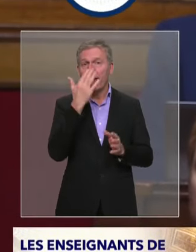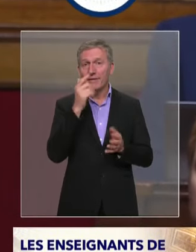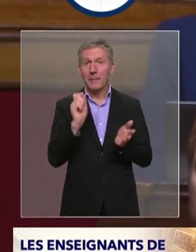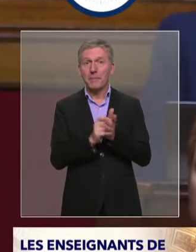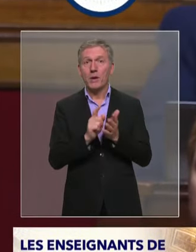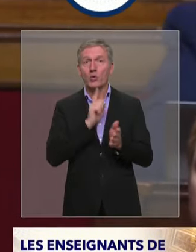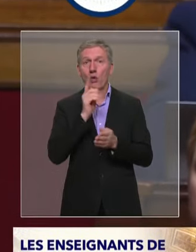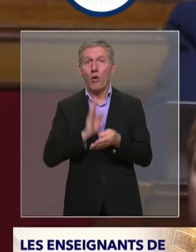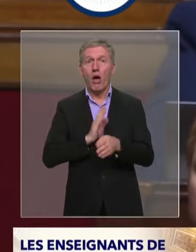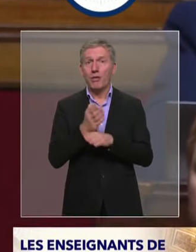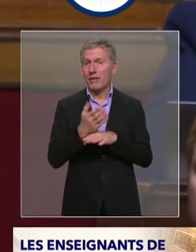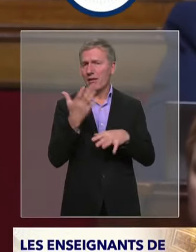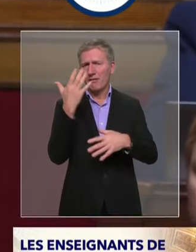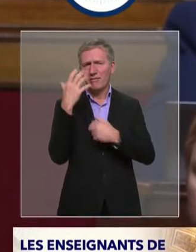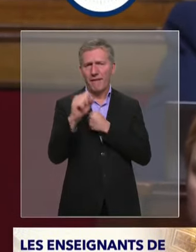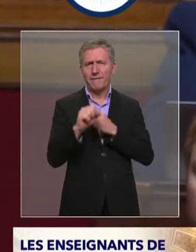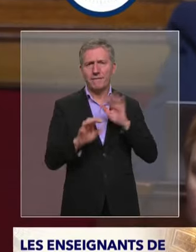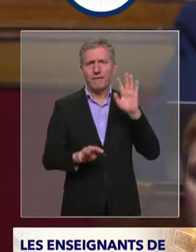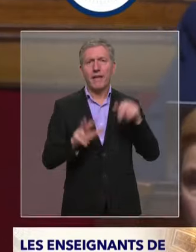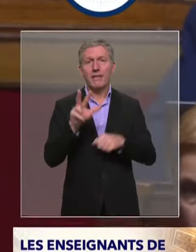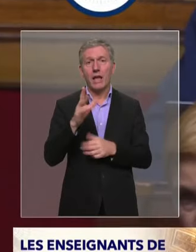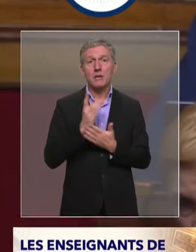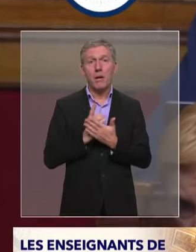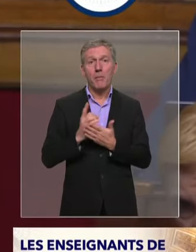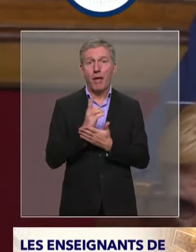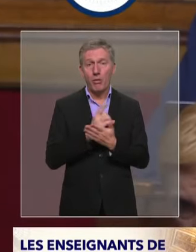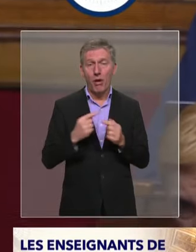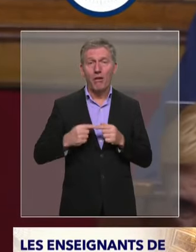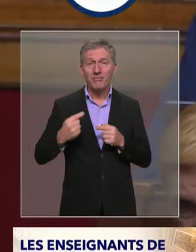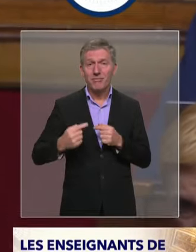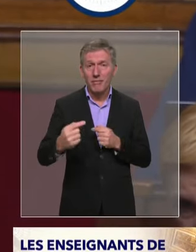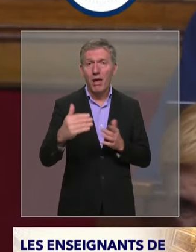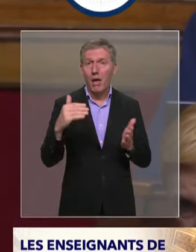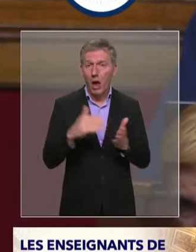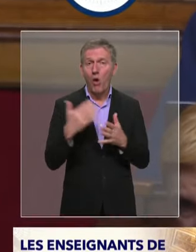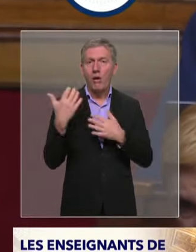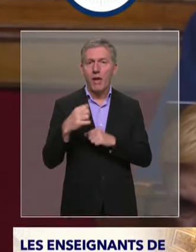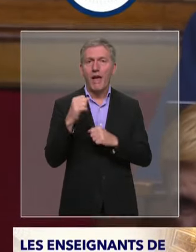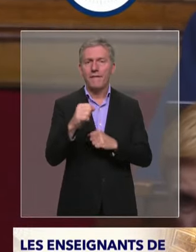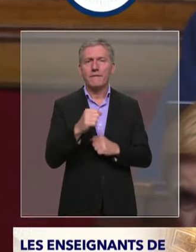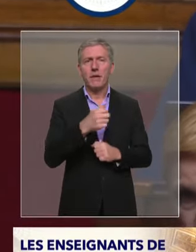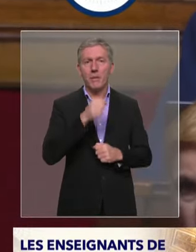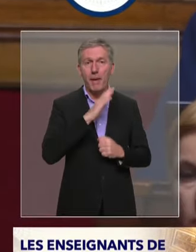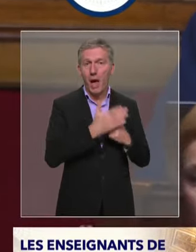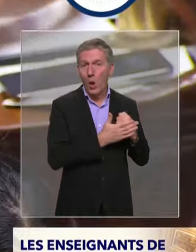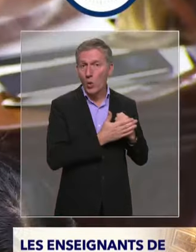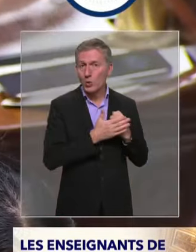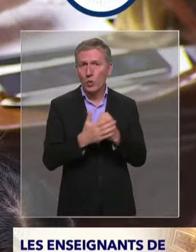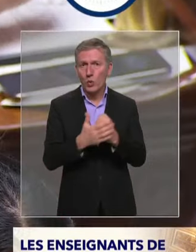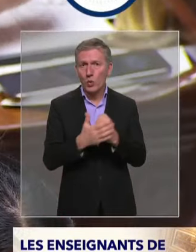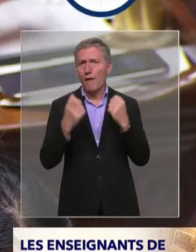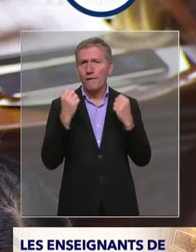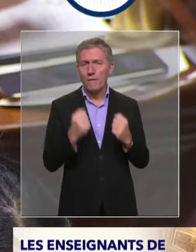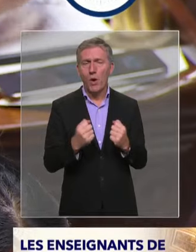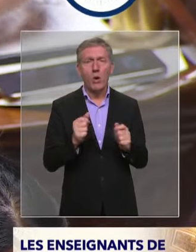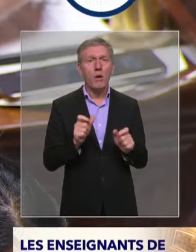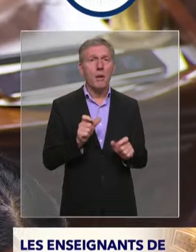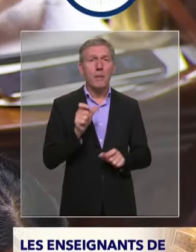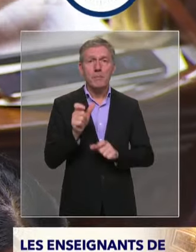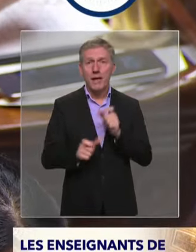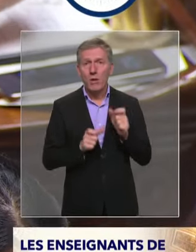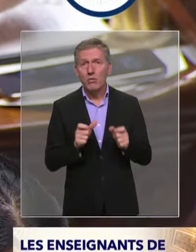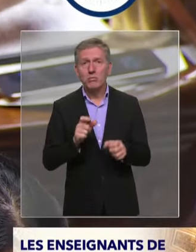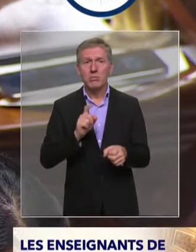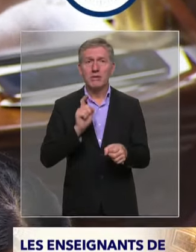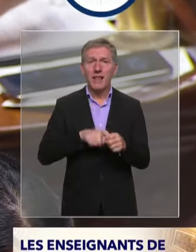grève était massive dans le 93. Depuis, le mouvement est reconduit. Le soutien des parents est impressionnant. Les personnels et leurs syndicats